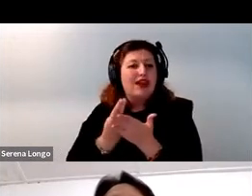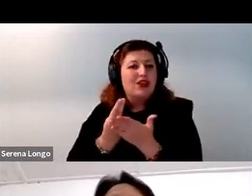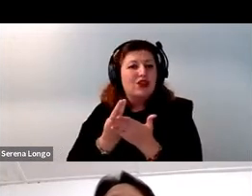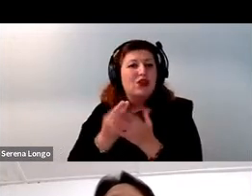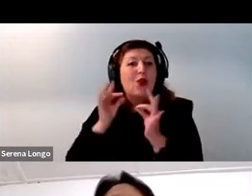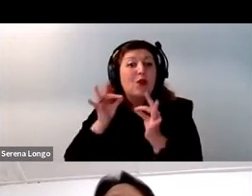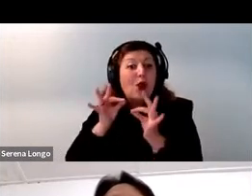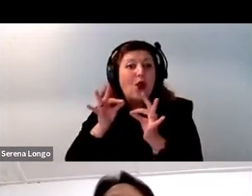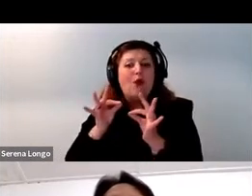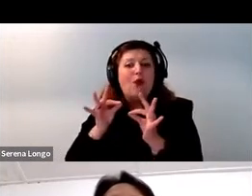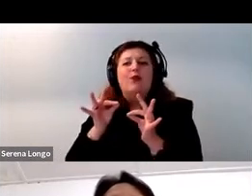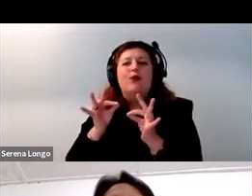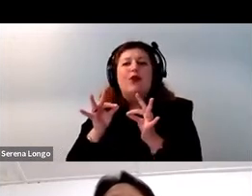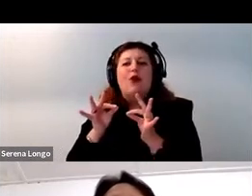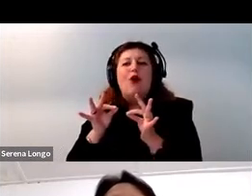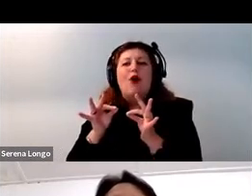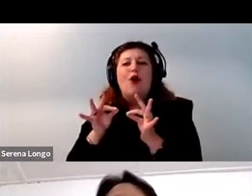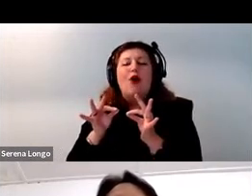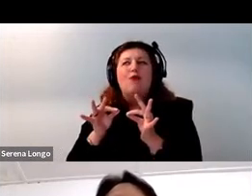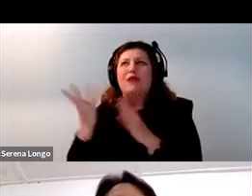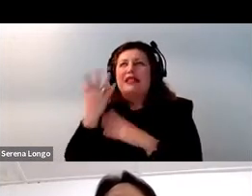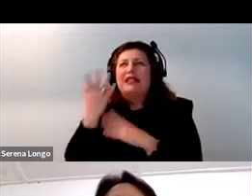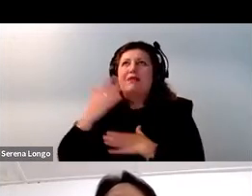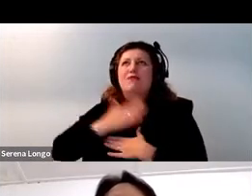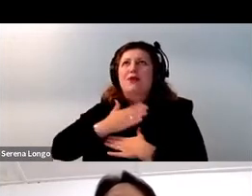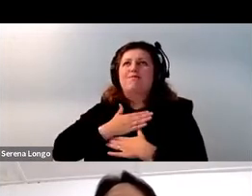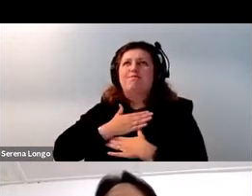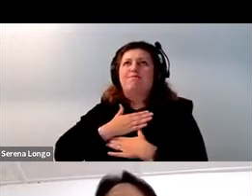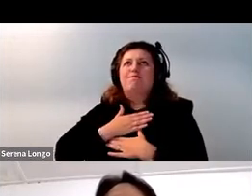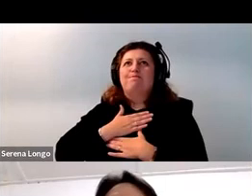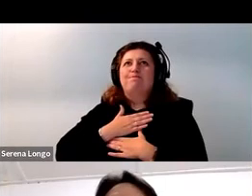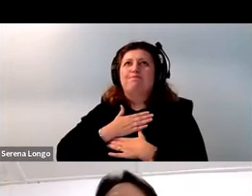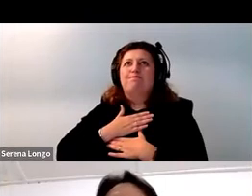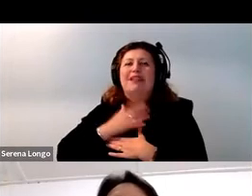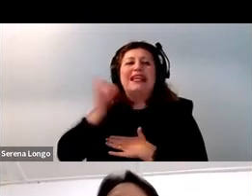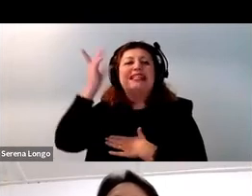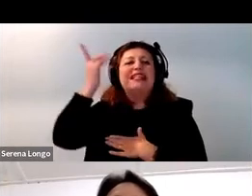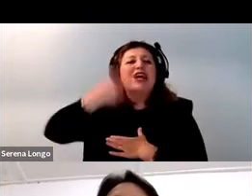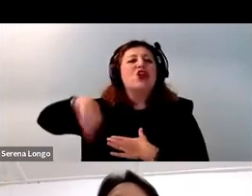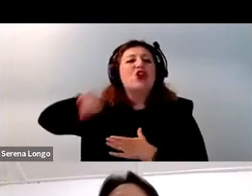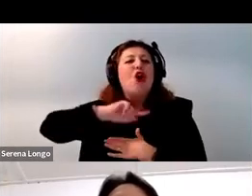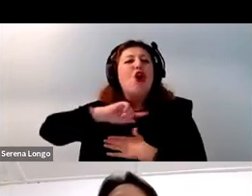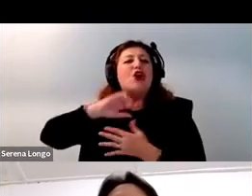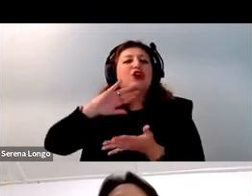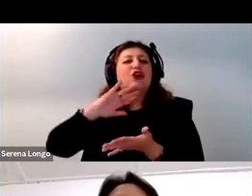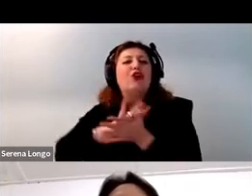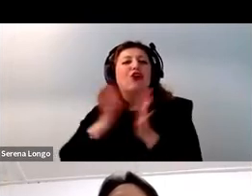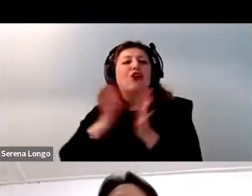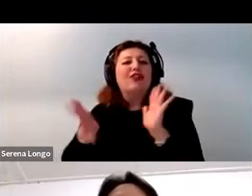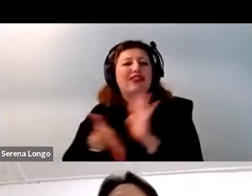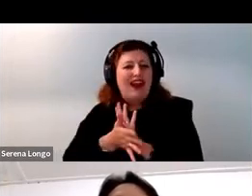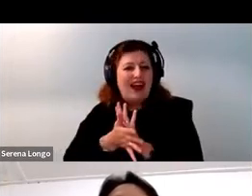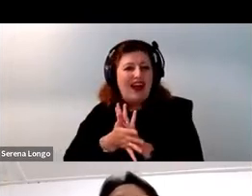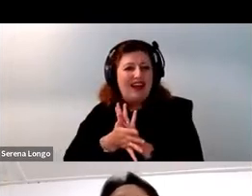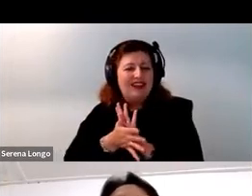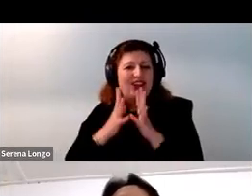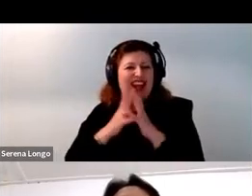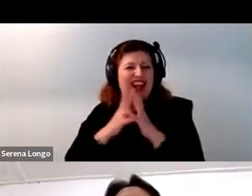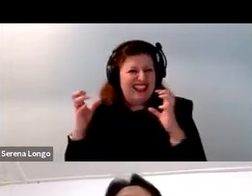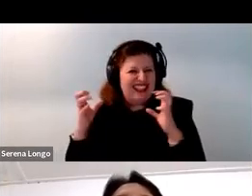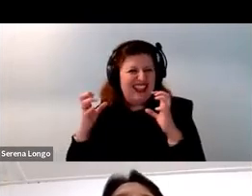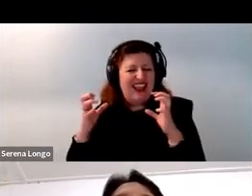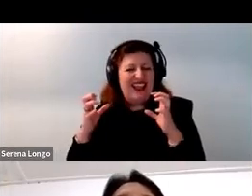comprendesse proprio questo, cioè se noi interveniamo sui contractors, sulle imprese di